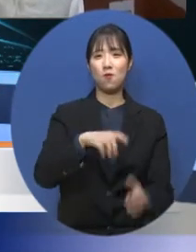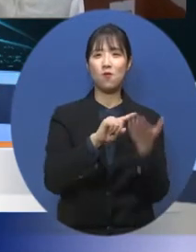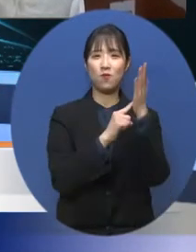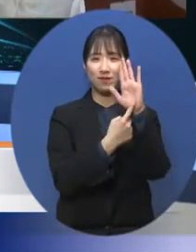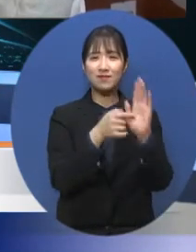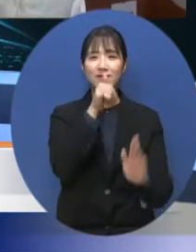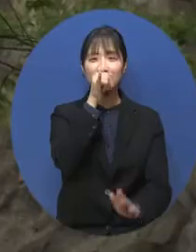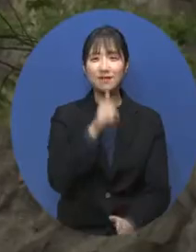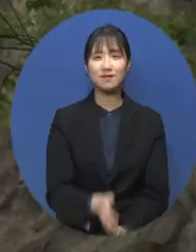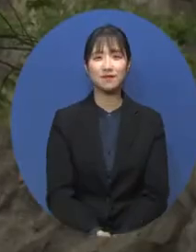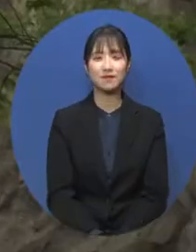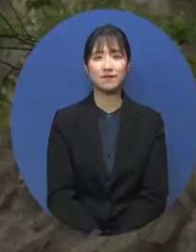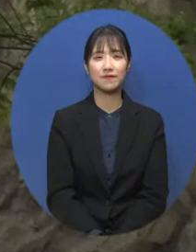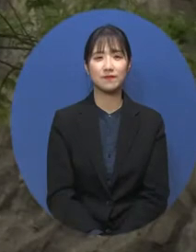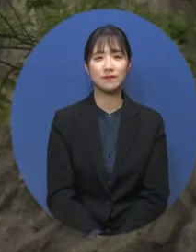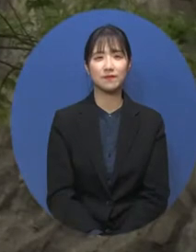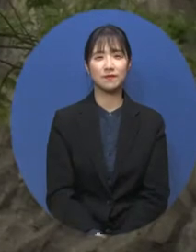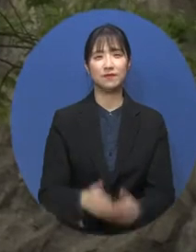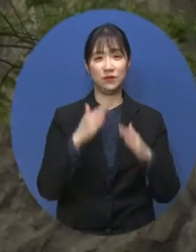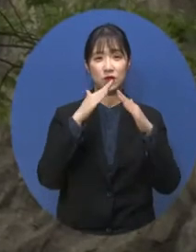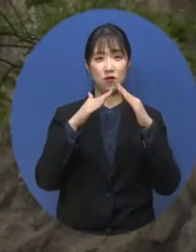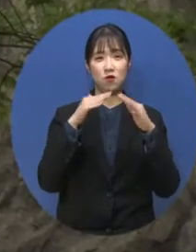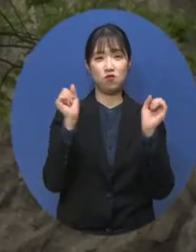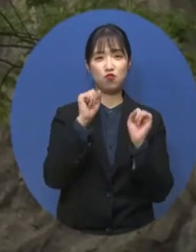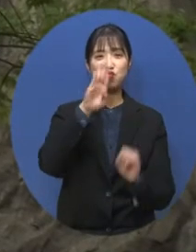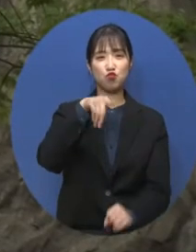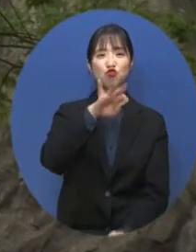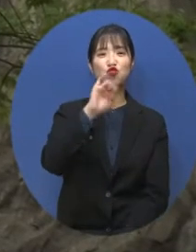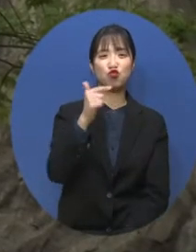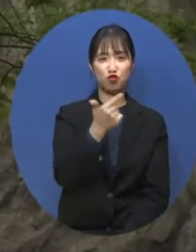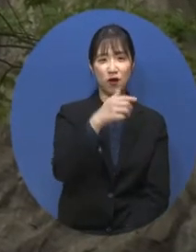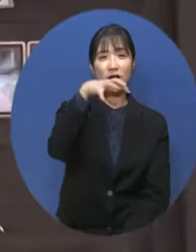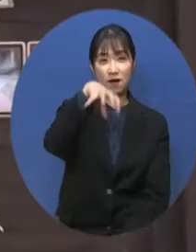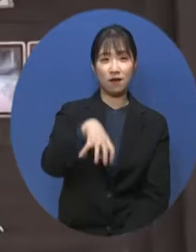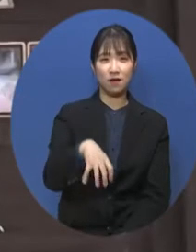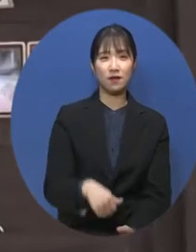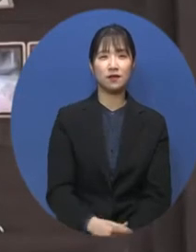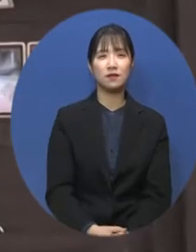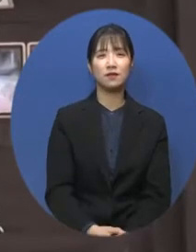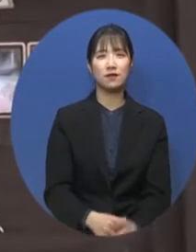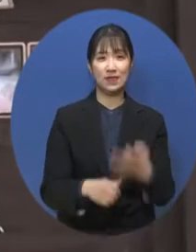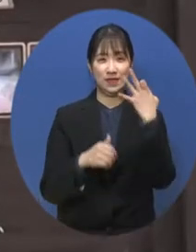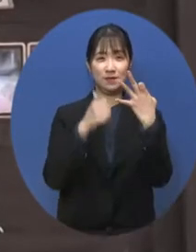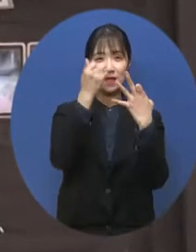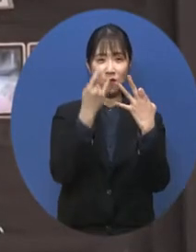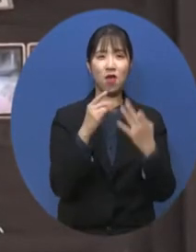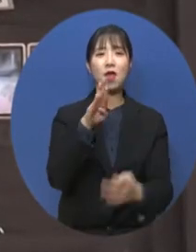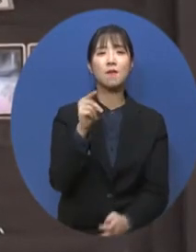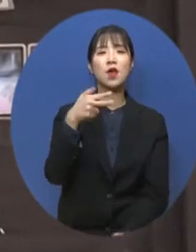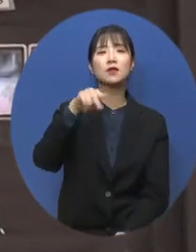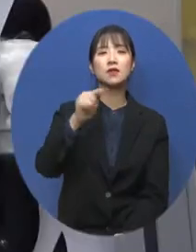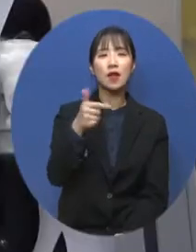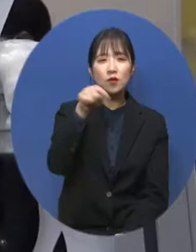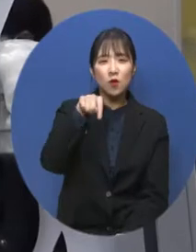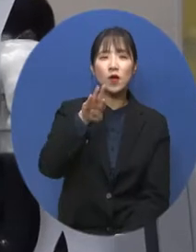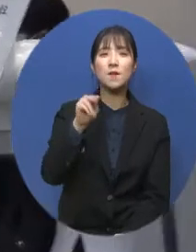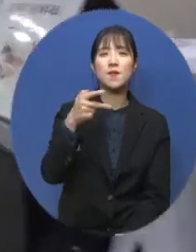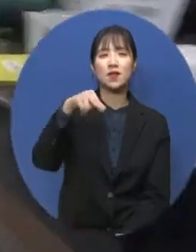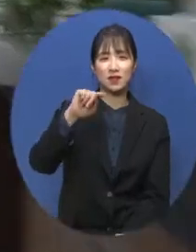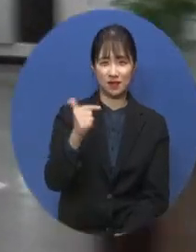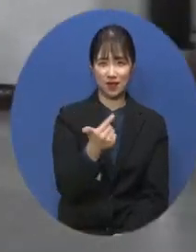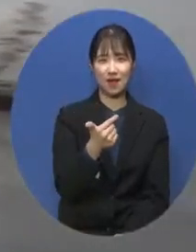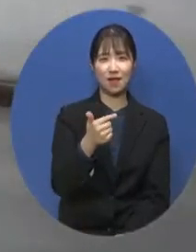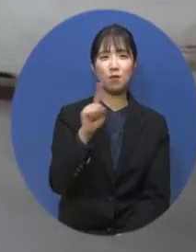기자입니다. 전북 부안 노예타운 곤충탐사과학관에서 제14회 변산 속의 변산, 지름